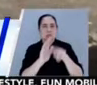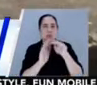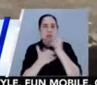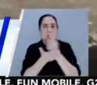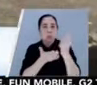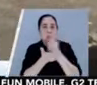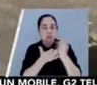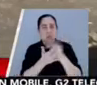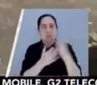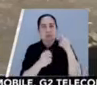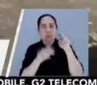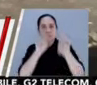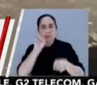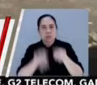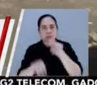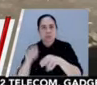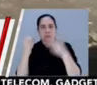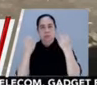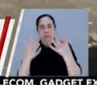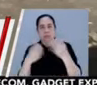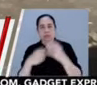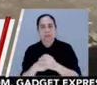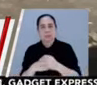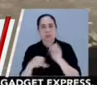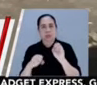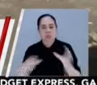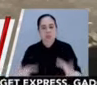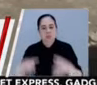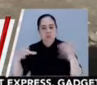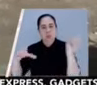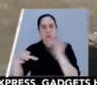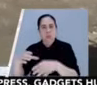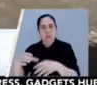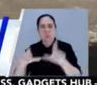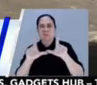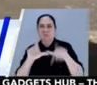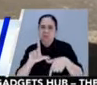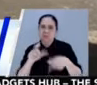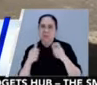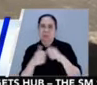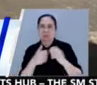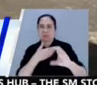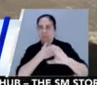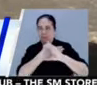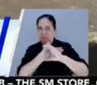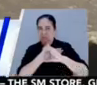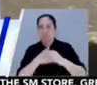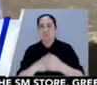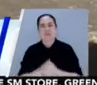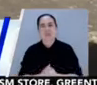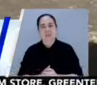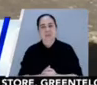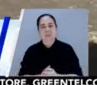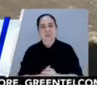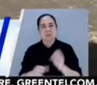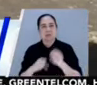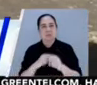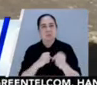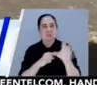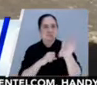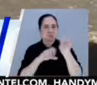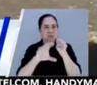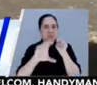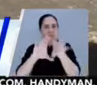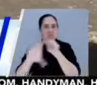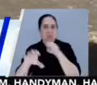yung mga pinaglalagyan natin yan doon sa nag e-expire na mga kontrata so tinatanggal natin yung mga pa